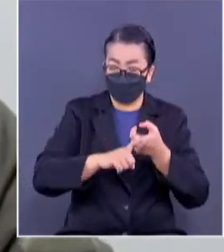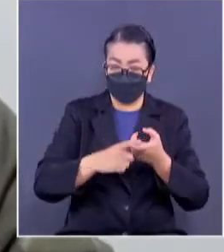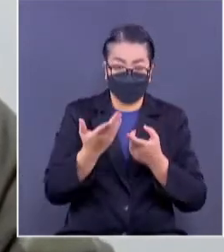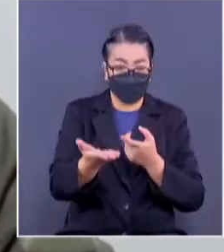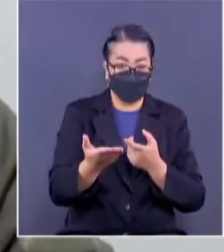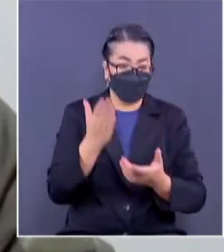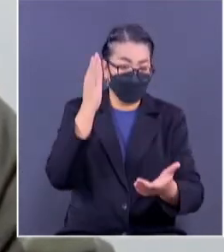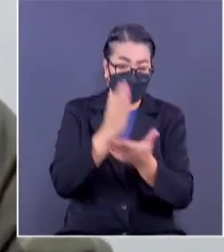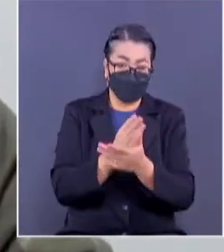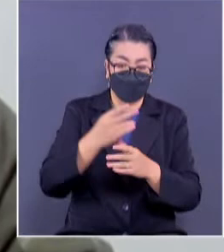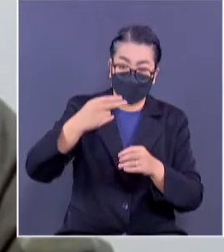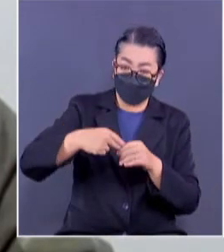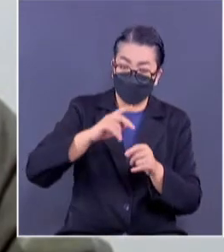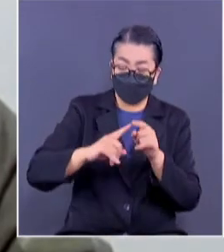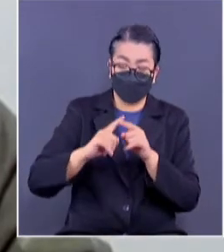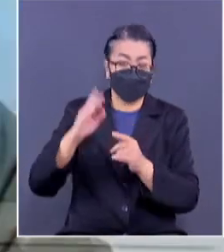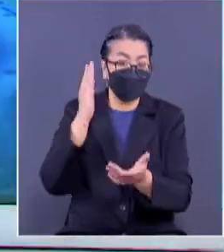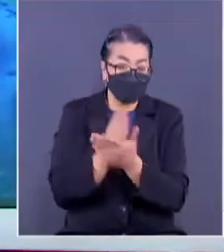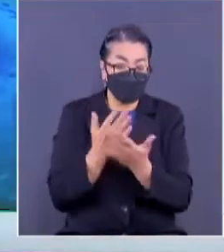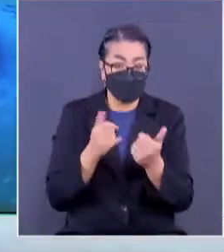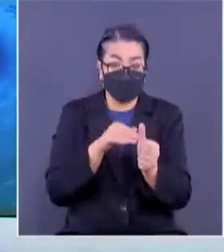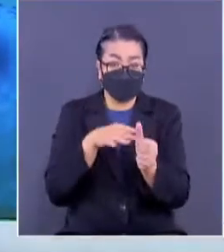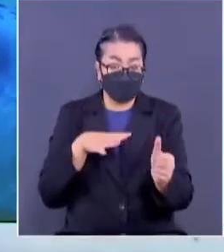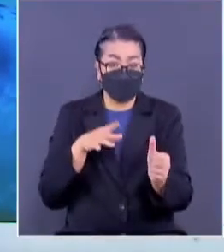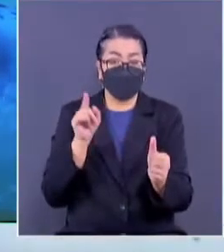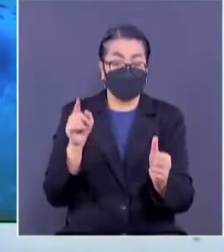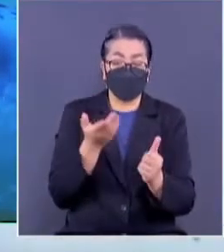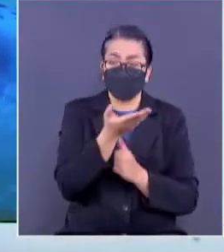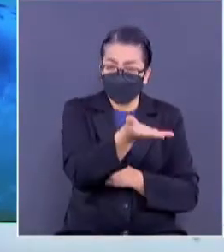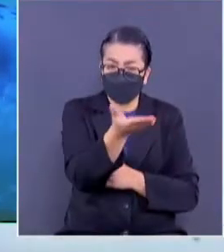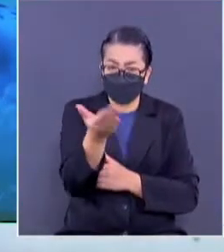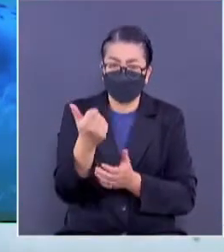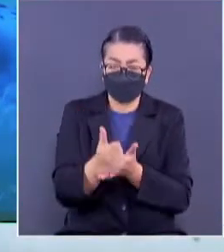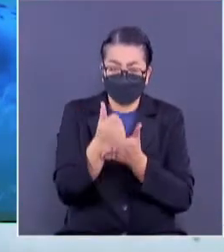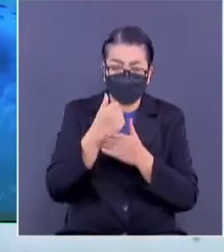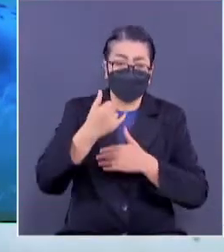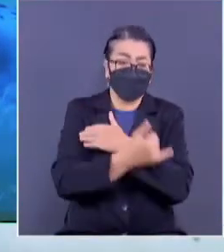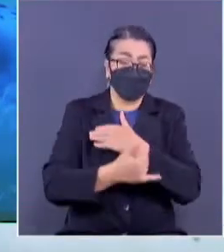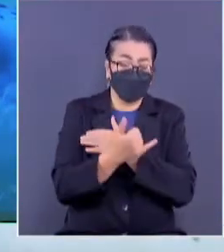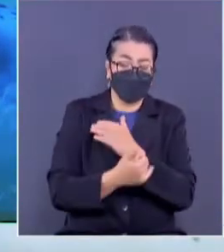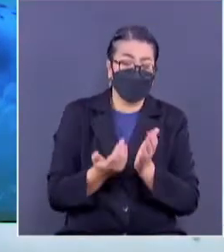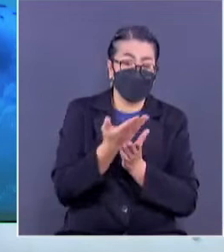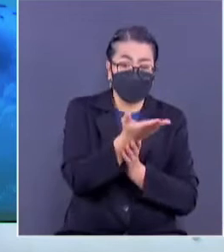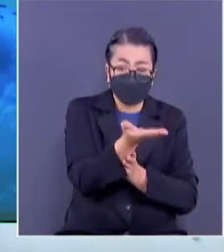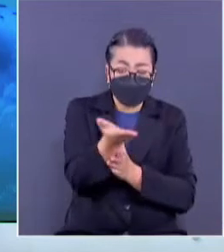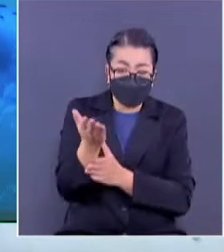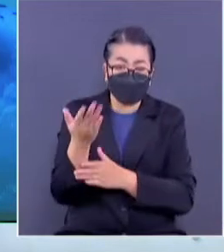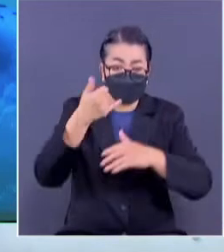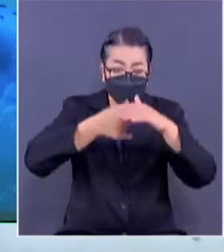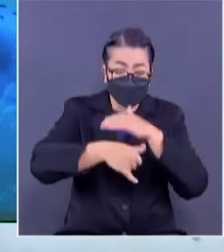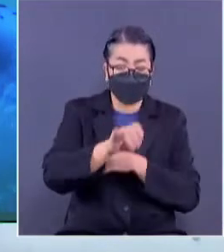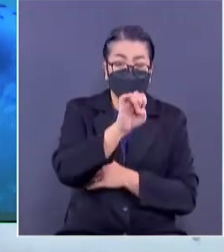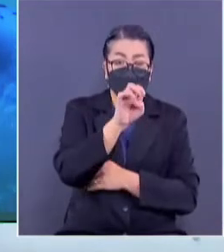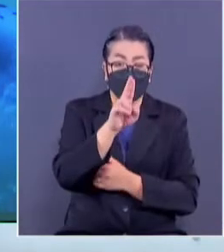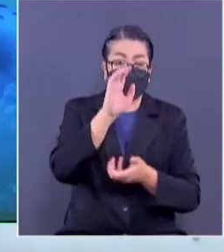ผู้นำของมัสก์ผู้นำของยูเครนเนี่ยเรียกร้องไปยังชาติต่างๆนะครับเท่าที่จะทำได้ไม่ว่าจะเป็นการขอเข้าไปใน EU